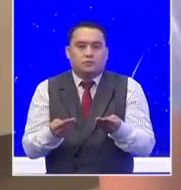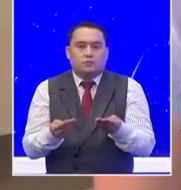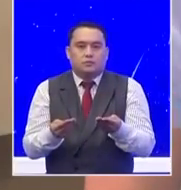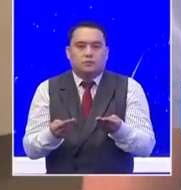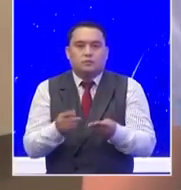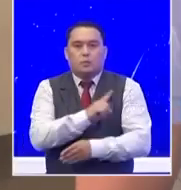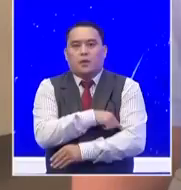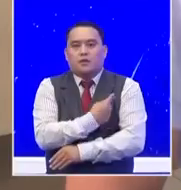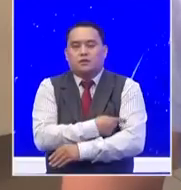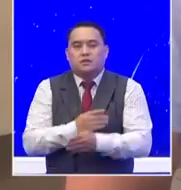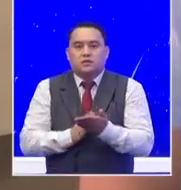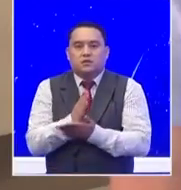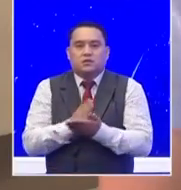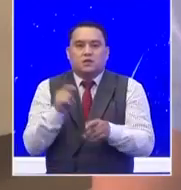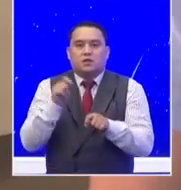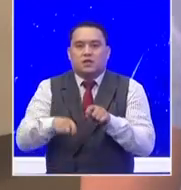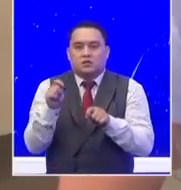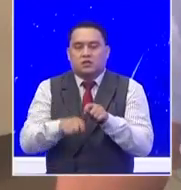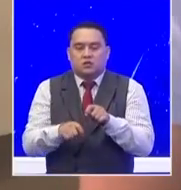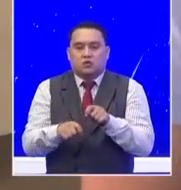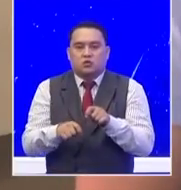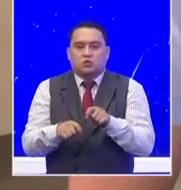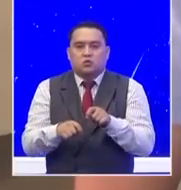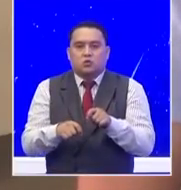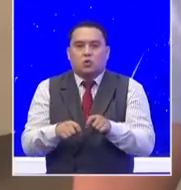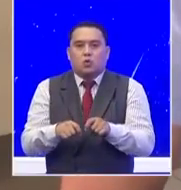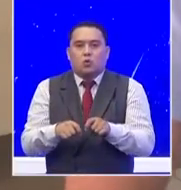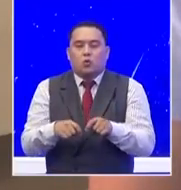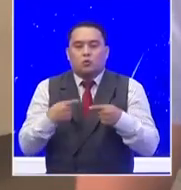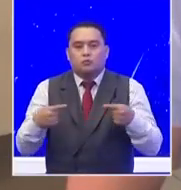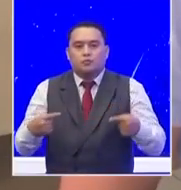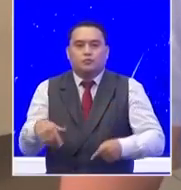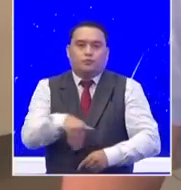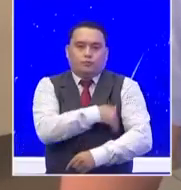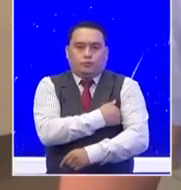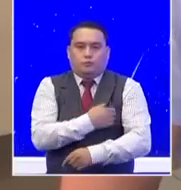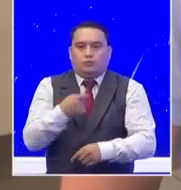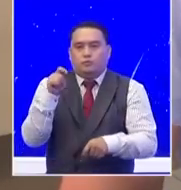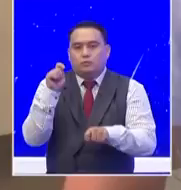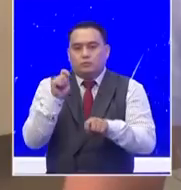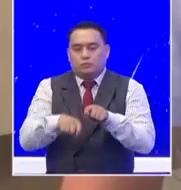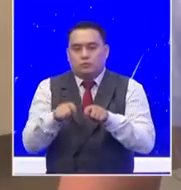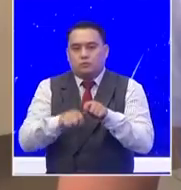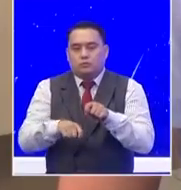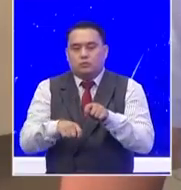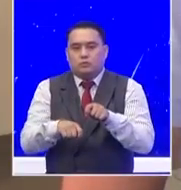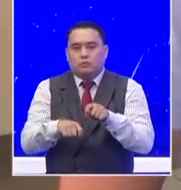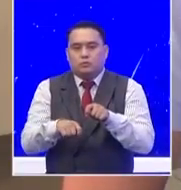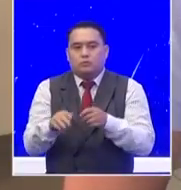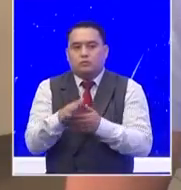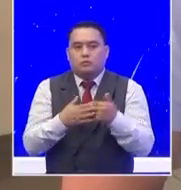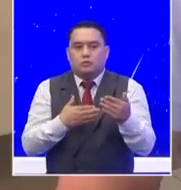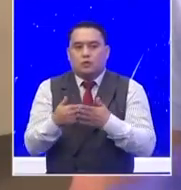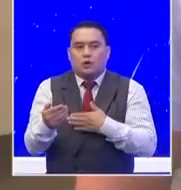жаңағы медициналық қызметкердің тексерісінен өтіп, қолын және басқа да контактіге түсетін жерлердің обработка